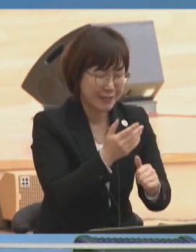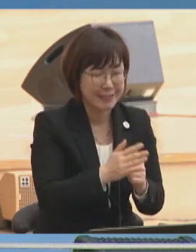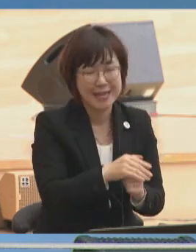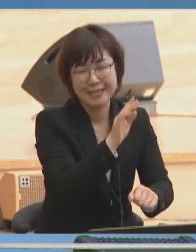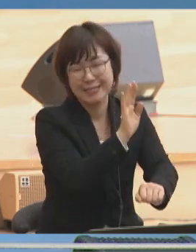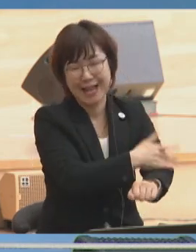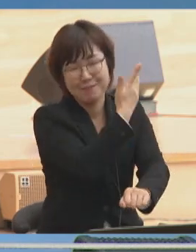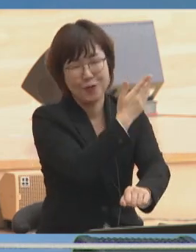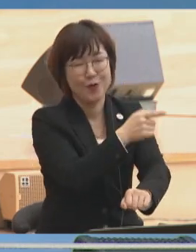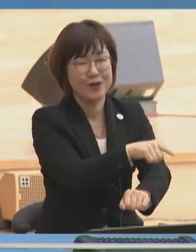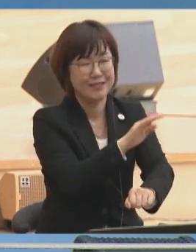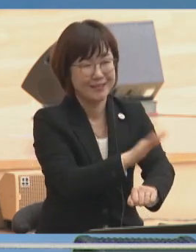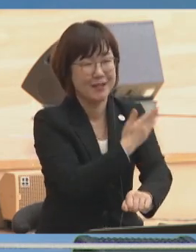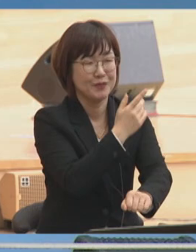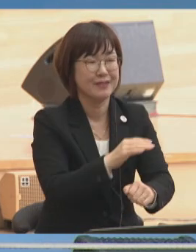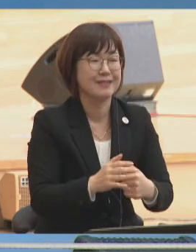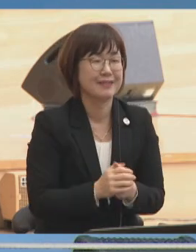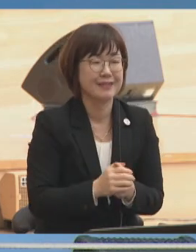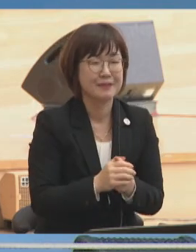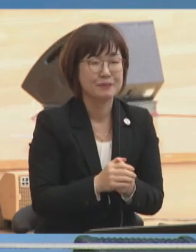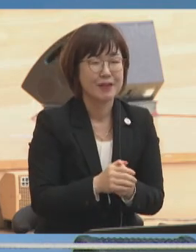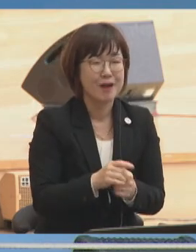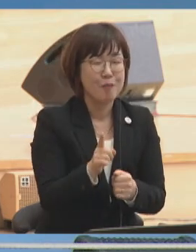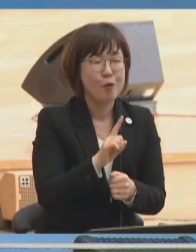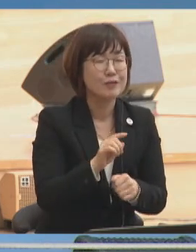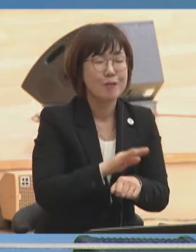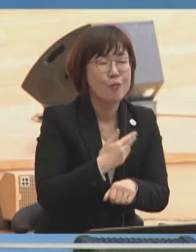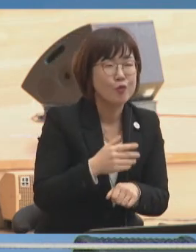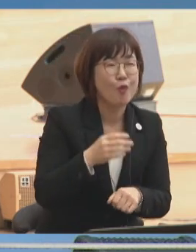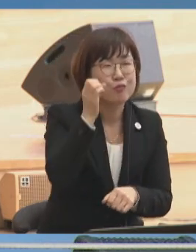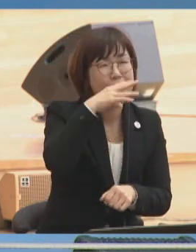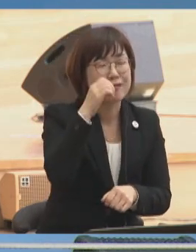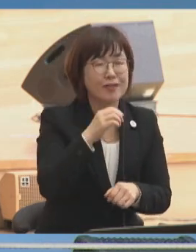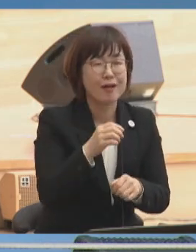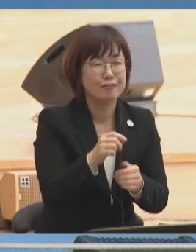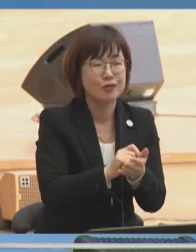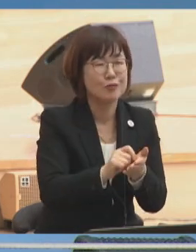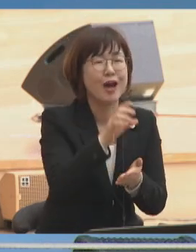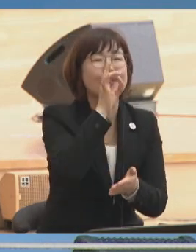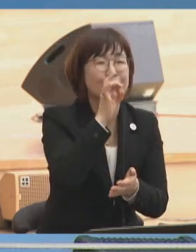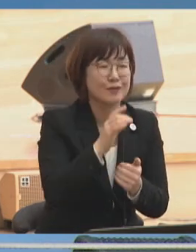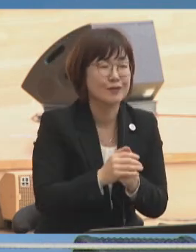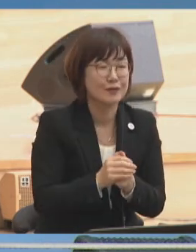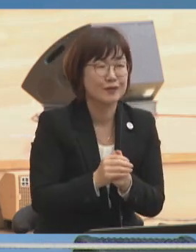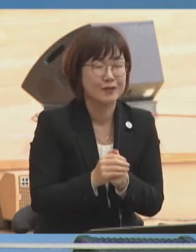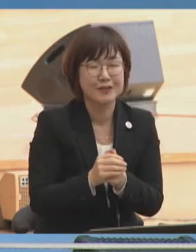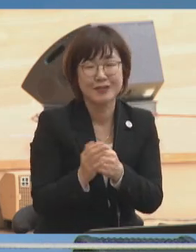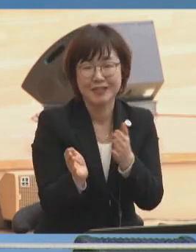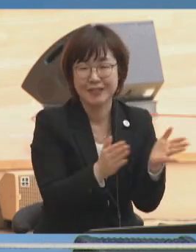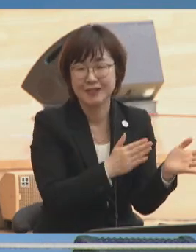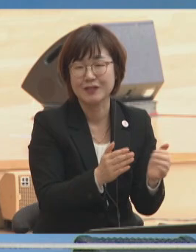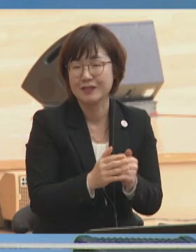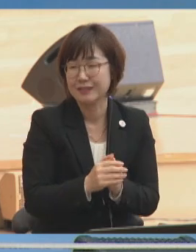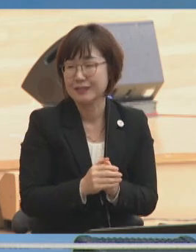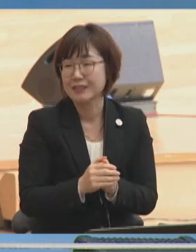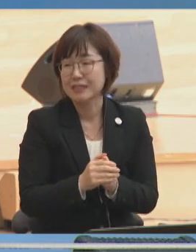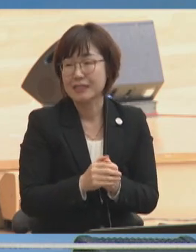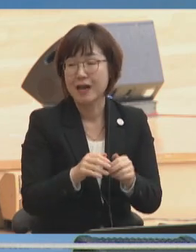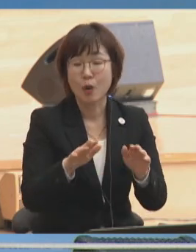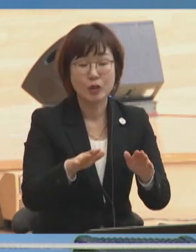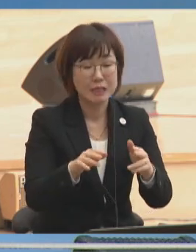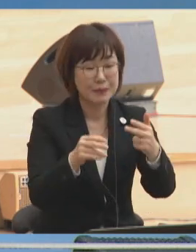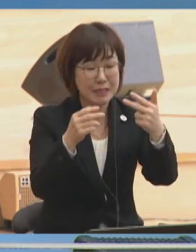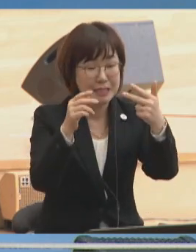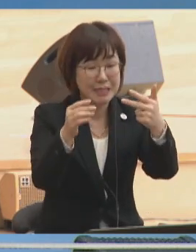하여튼 뭘 모르면서 책을 쓰면 안 되지. 근데 이어서 자 보세요. 칠병